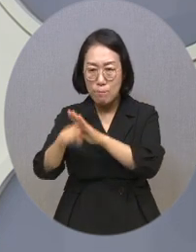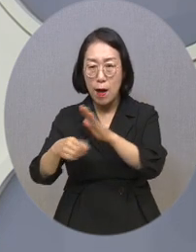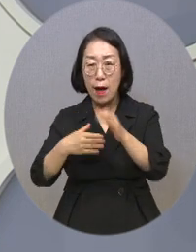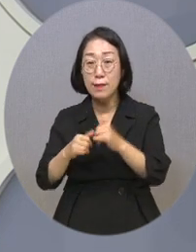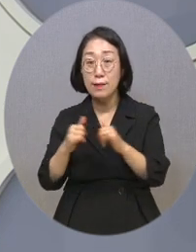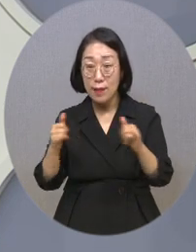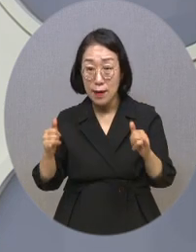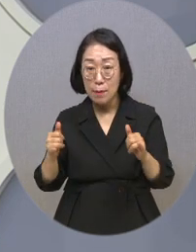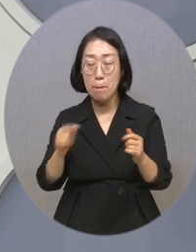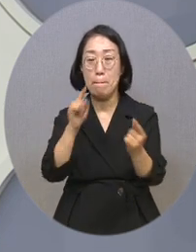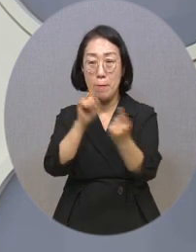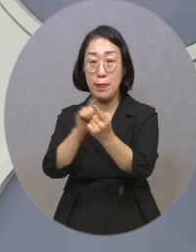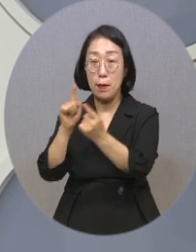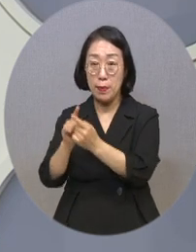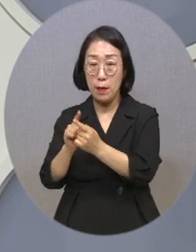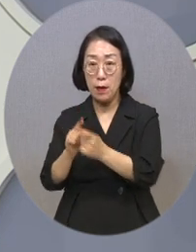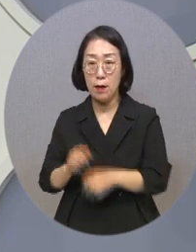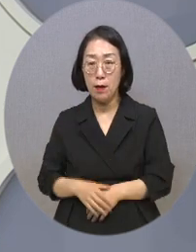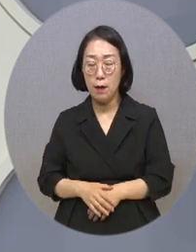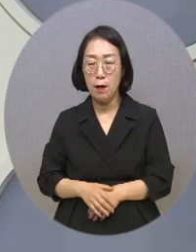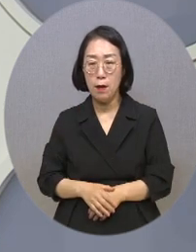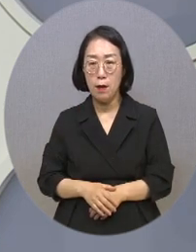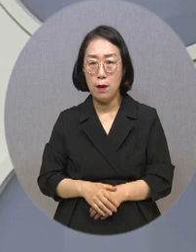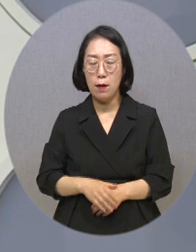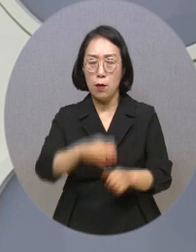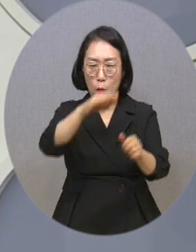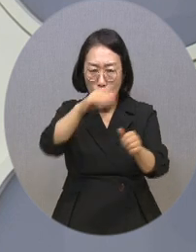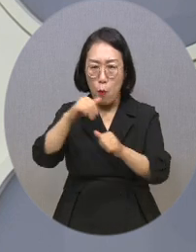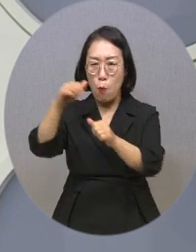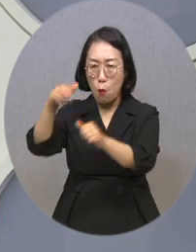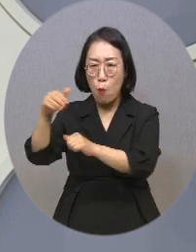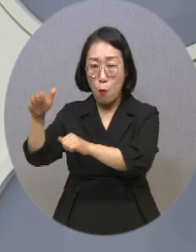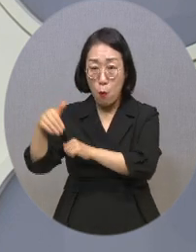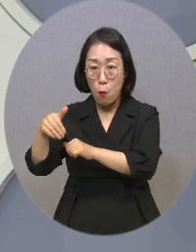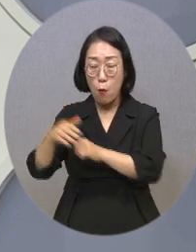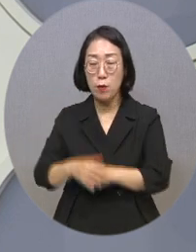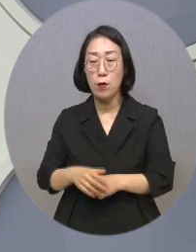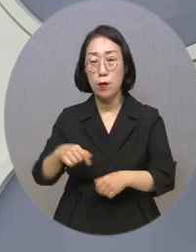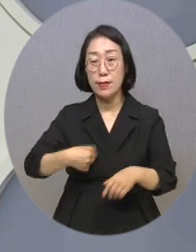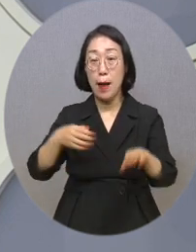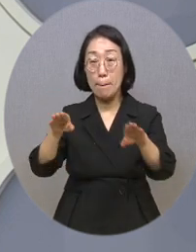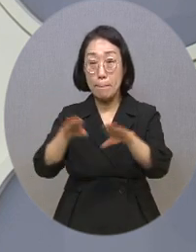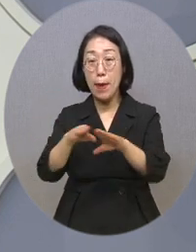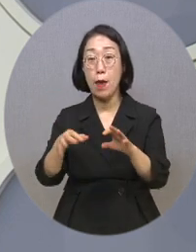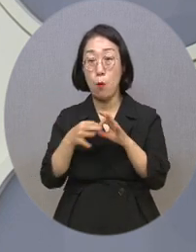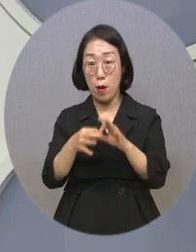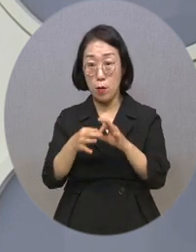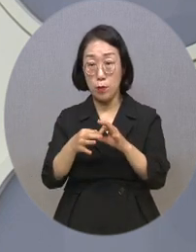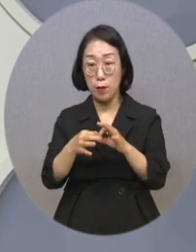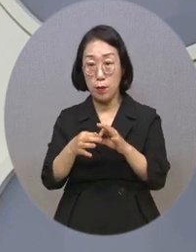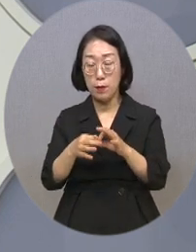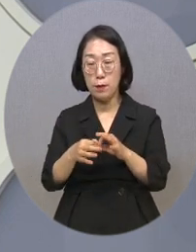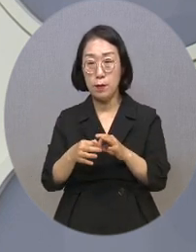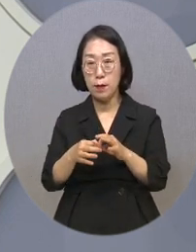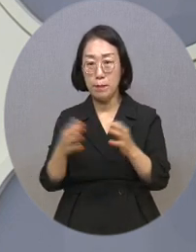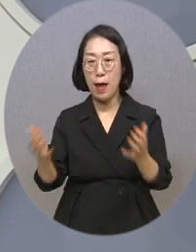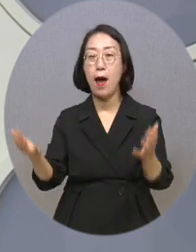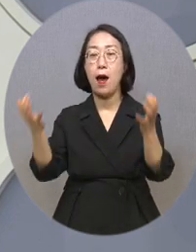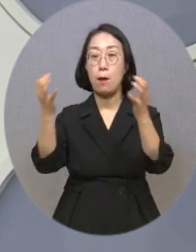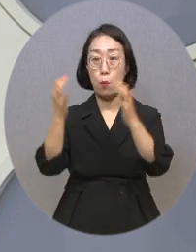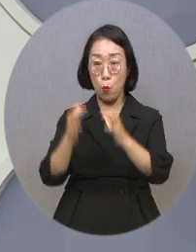범위 내에서는. 그래서 그분들을 다 모아서 했으니까 자폐성 장애와 관련된 분들은 다 일단은 모아서